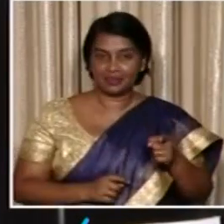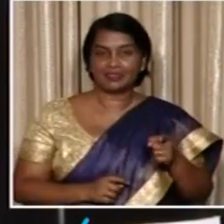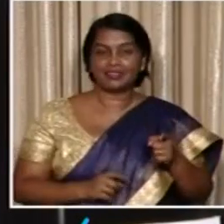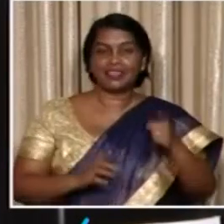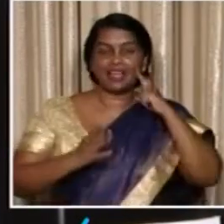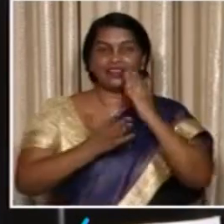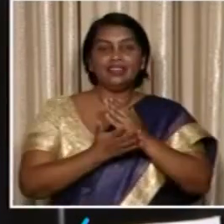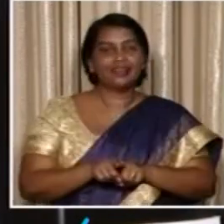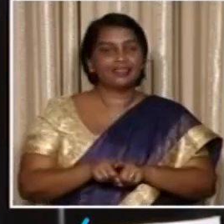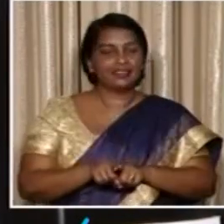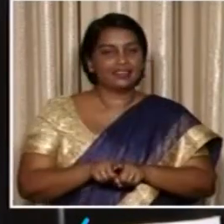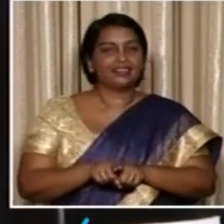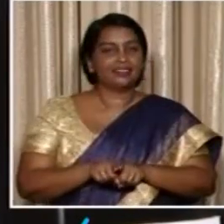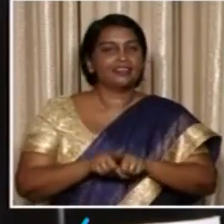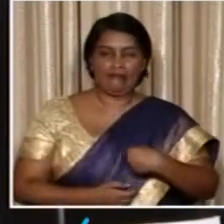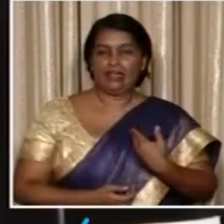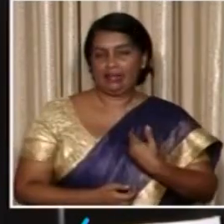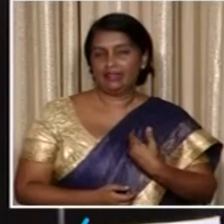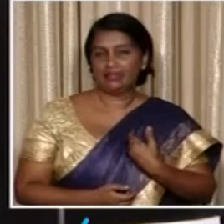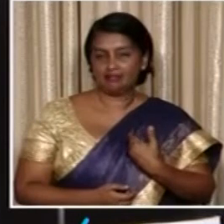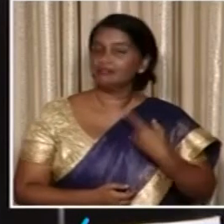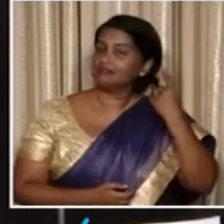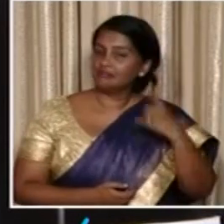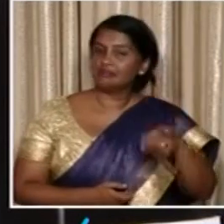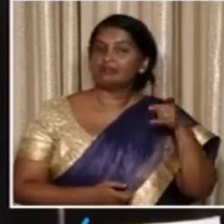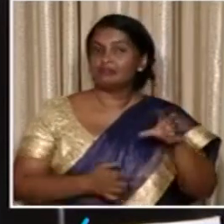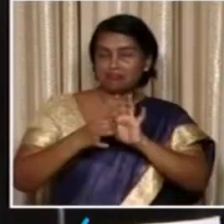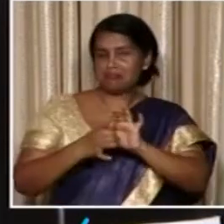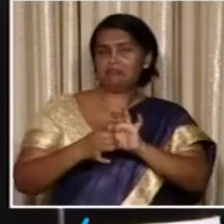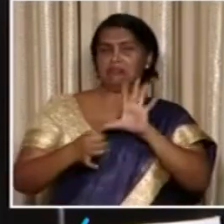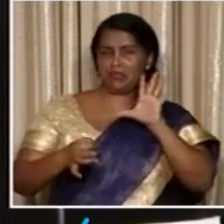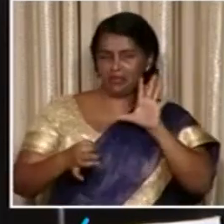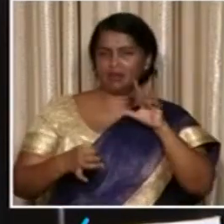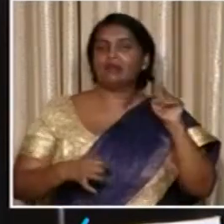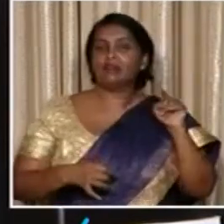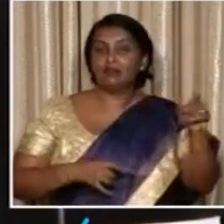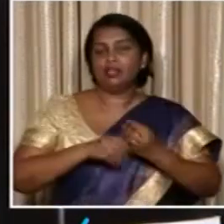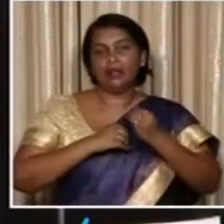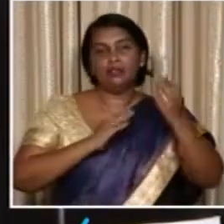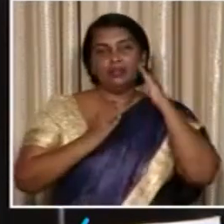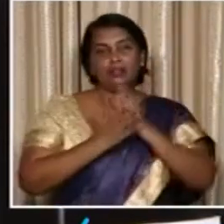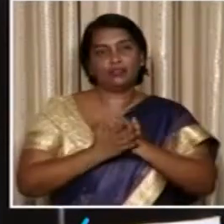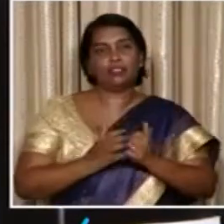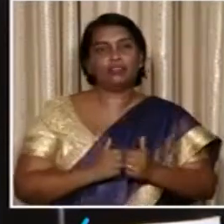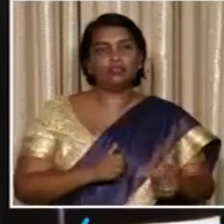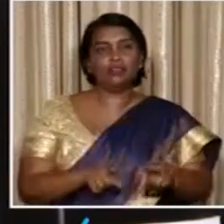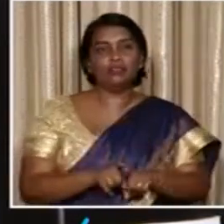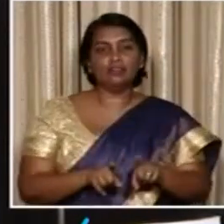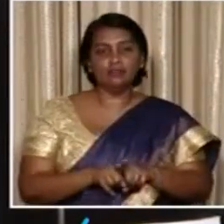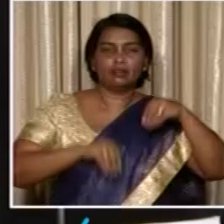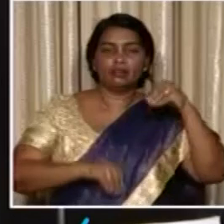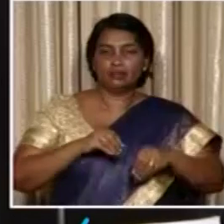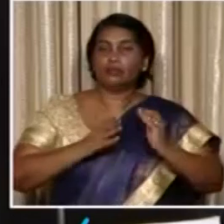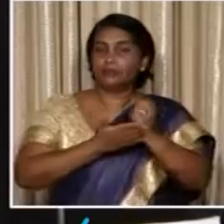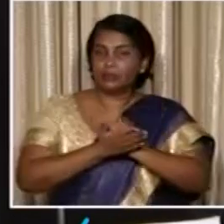වගේ ඒවට රැවටෙන්න එපා. මේක චේන් එකක්. ඒක නිසා මේ චේන් එක ගලවන්න මේ එක්කෙනෙක්වත් ඉඩ දෙන්නේ නැහැ. මේ ඉන්නේ කිසිම